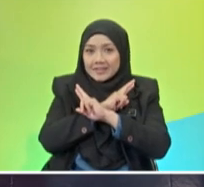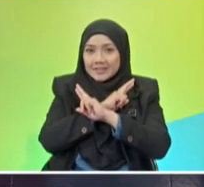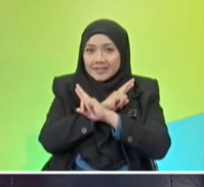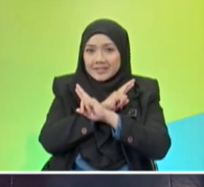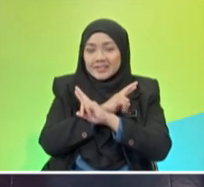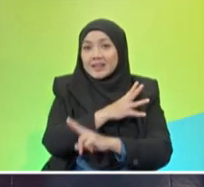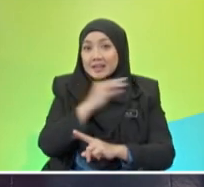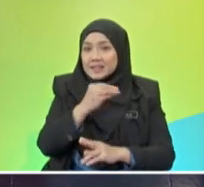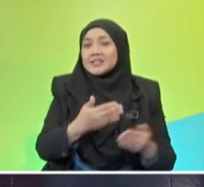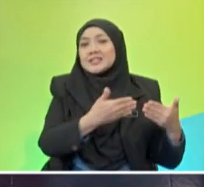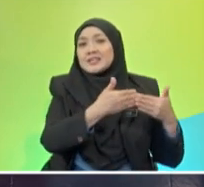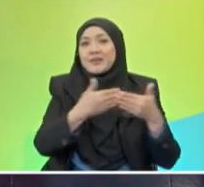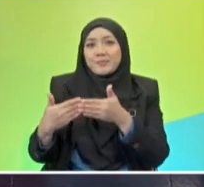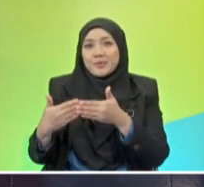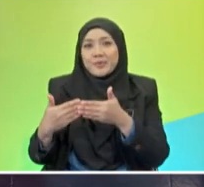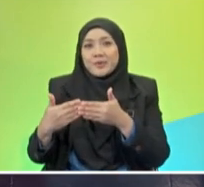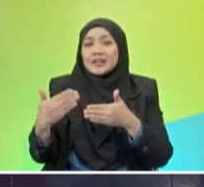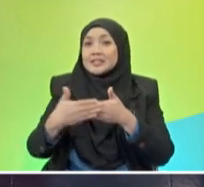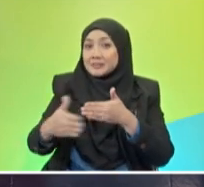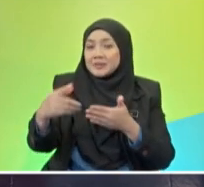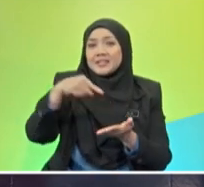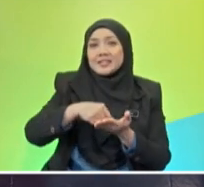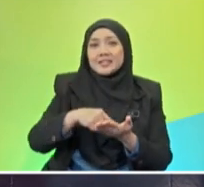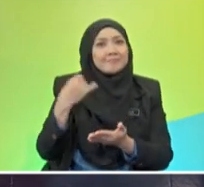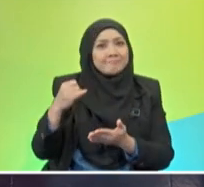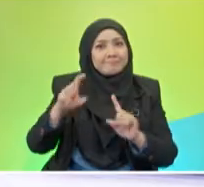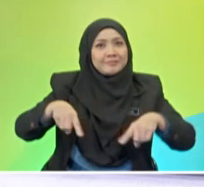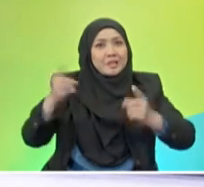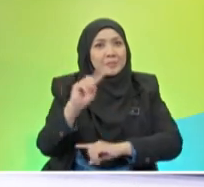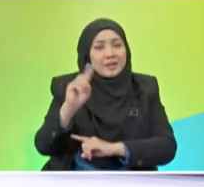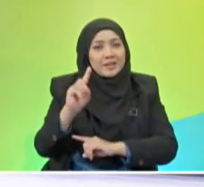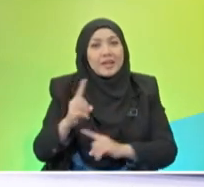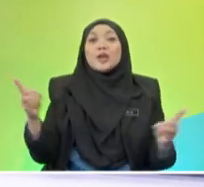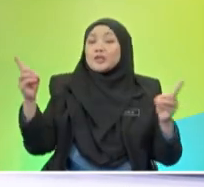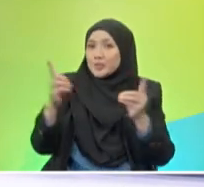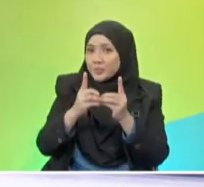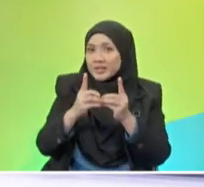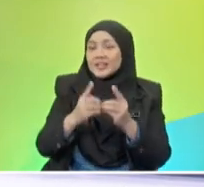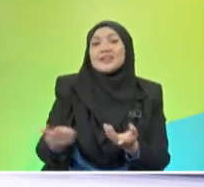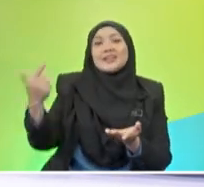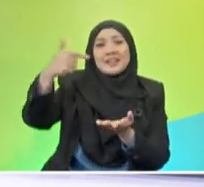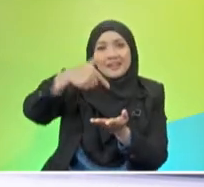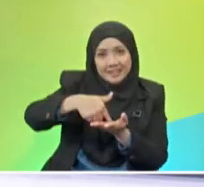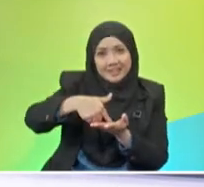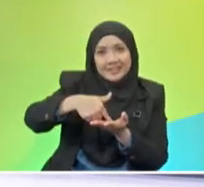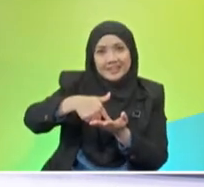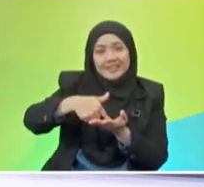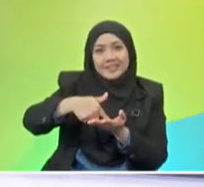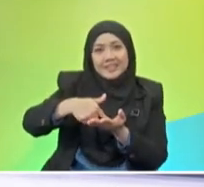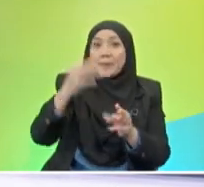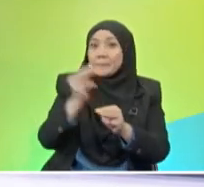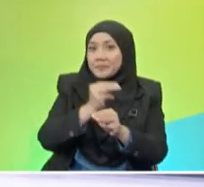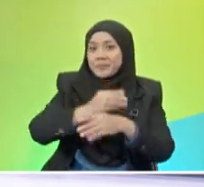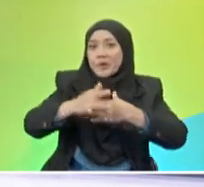juga. Betul. Okey, dan kepada rakan-rakan di rumah, jangan ke mana-mana. Kita kembali lagi bersama Cikgu Zuriana untuk